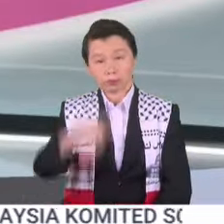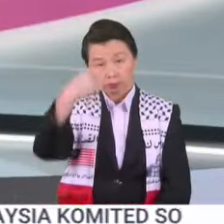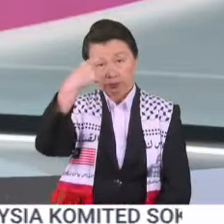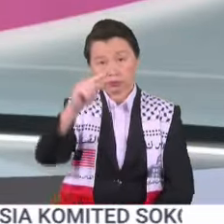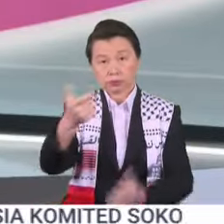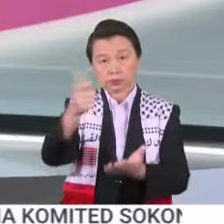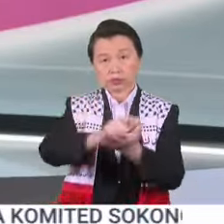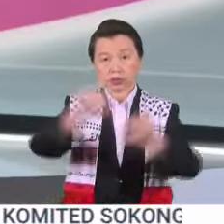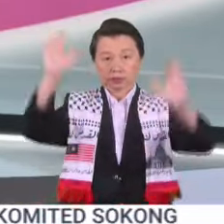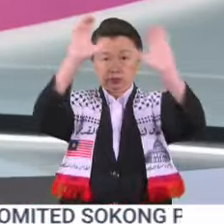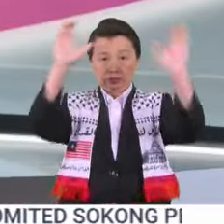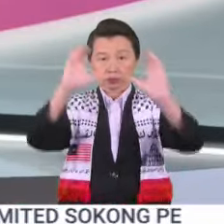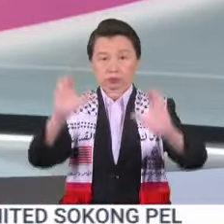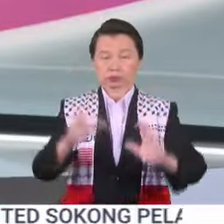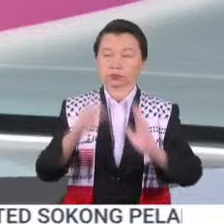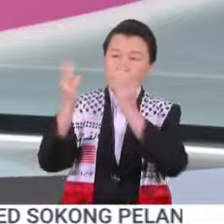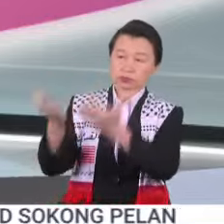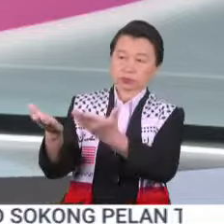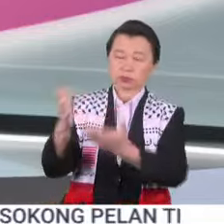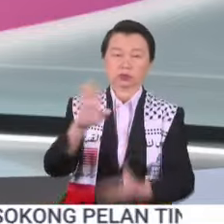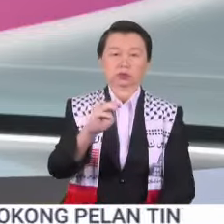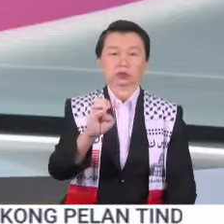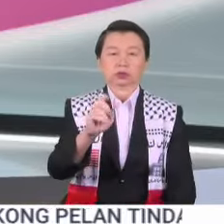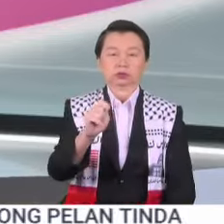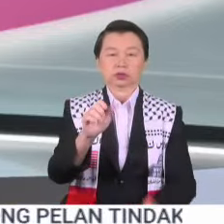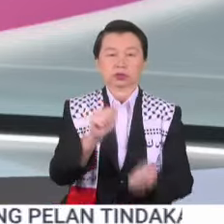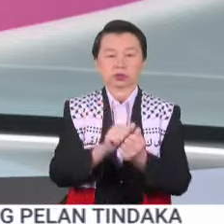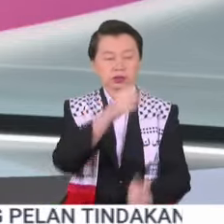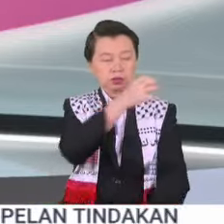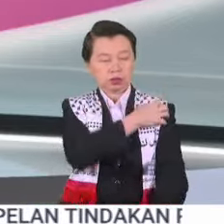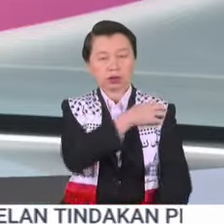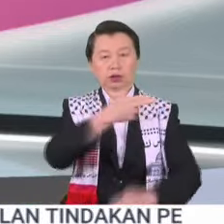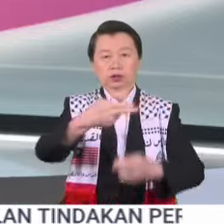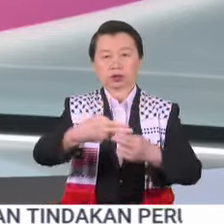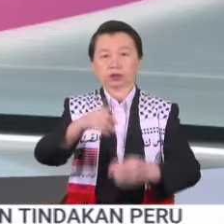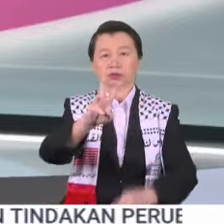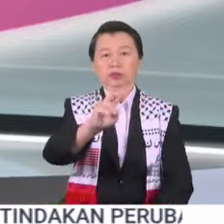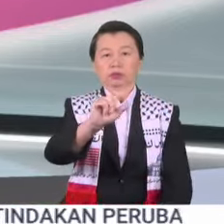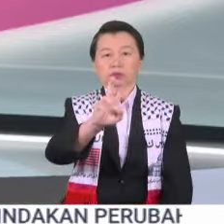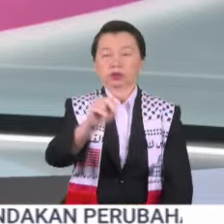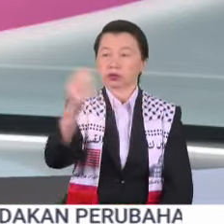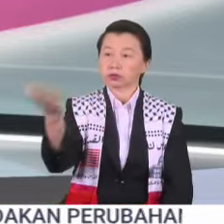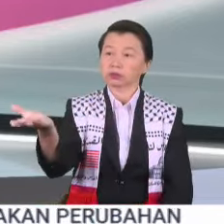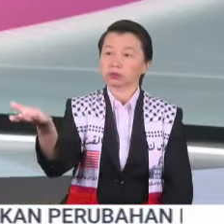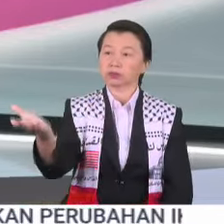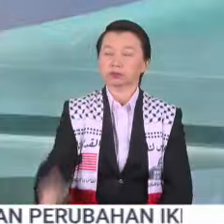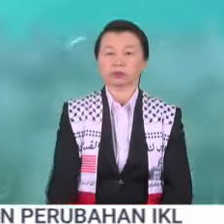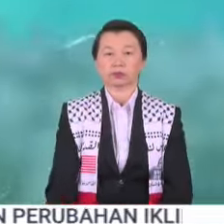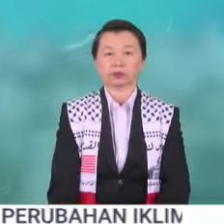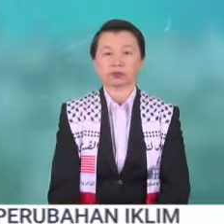Untuk laporan cuaca semasa, langsung ke Met Malaysia bersama pegawainya Wan Muhammad Hafiz Husin.